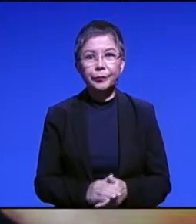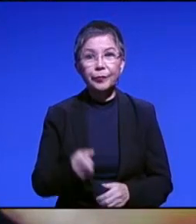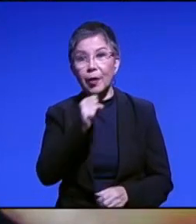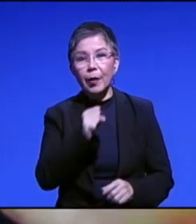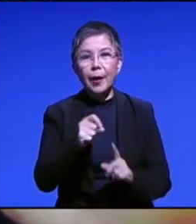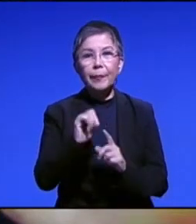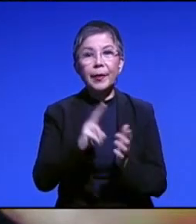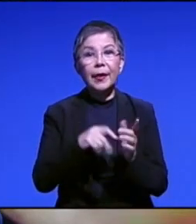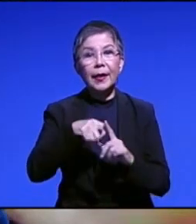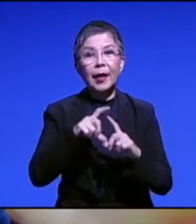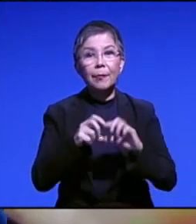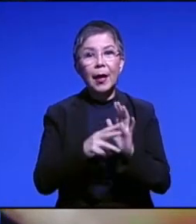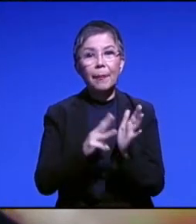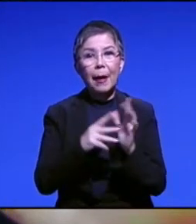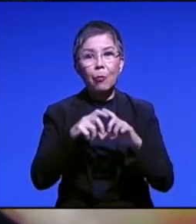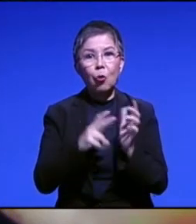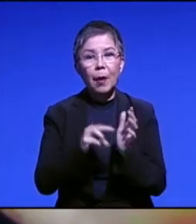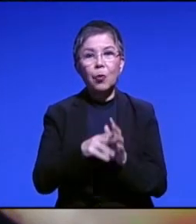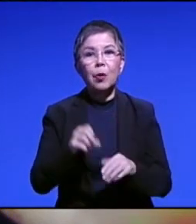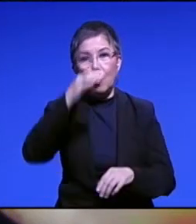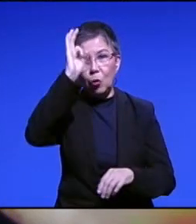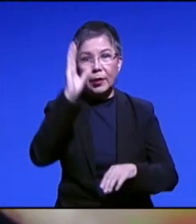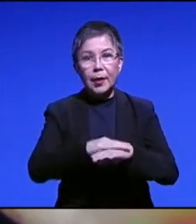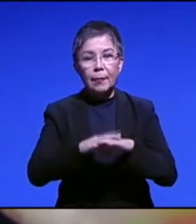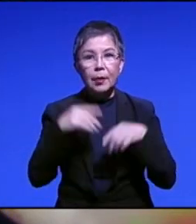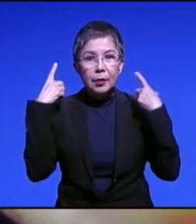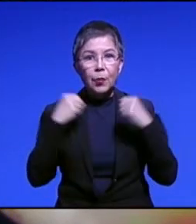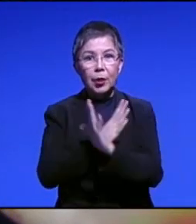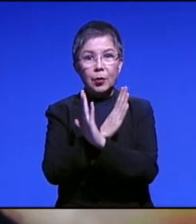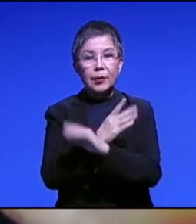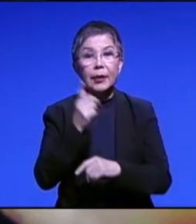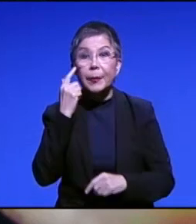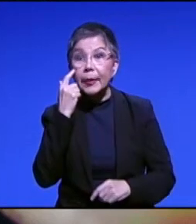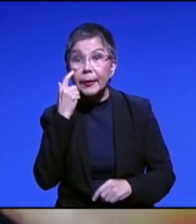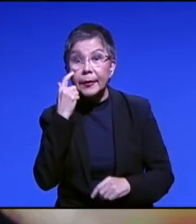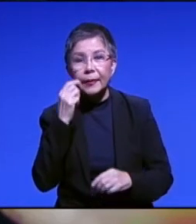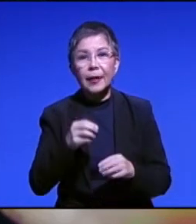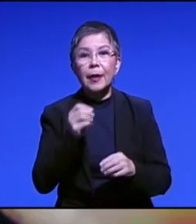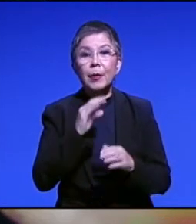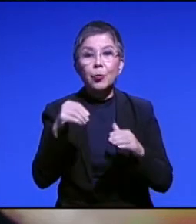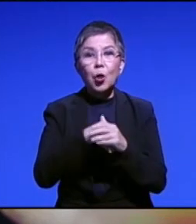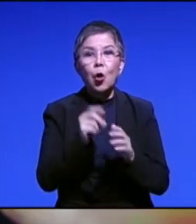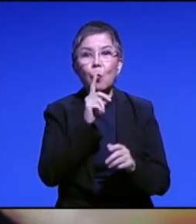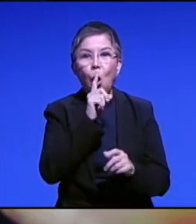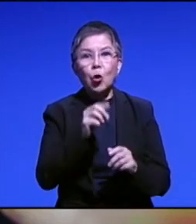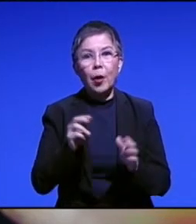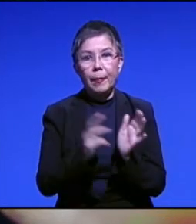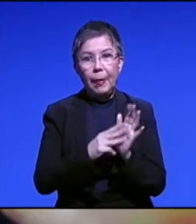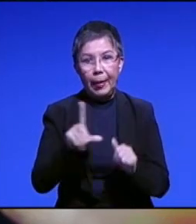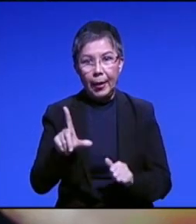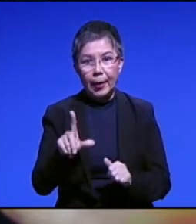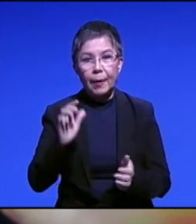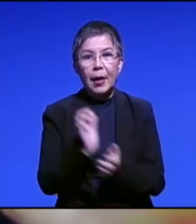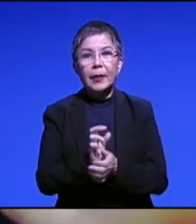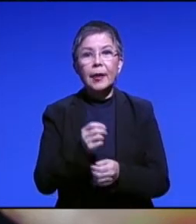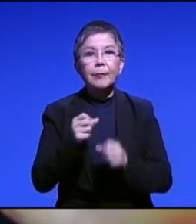Penyanyi Pinkan Mambo pagi tadi memenuhi panggilan Polda Jawa Timur untuk diperiksa sebagai saksi kasus investasi bodong Mimiles. Mantan